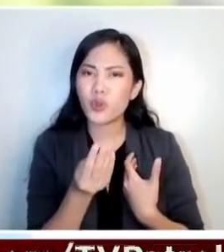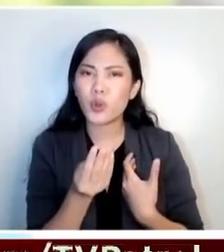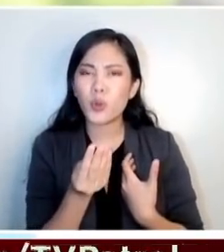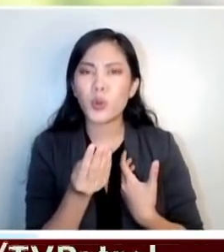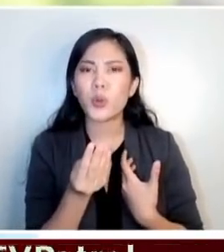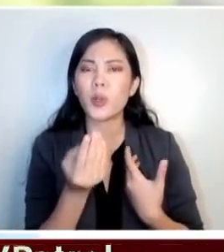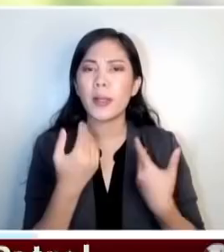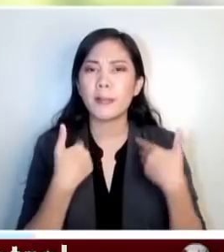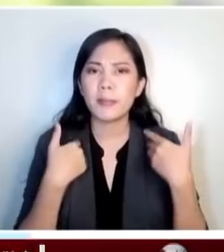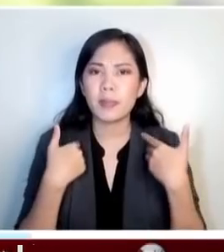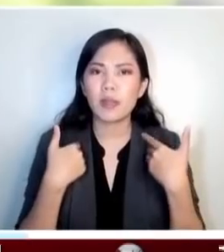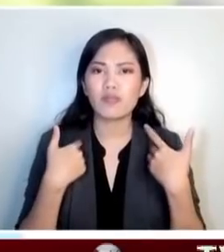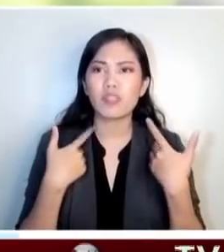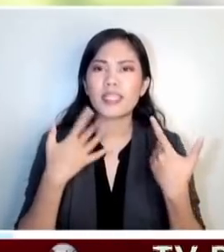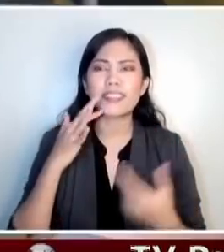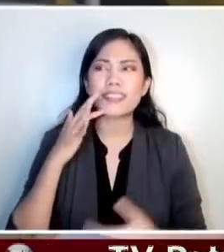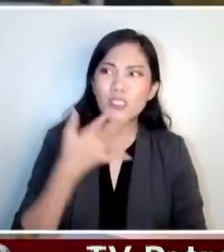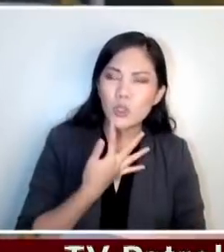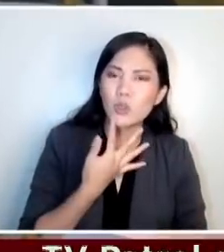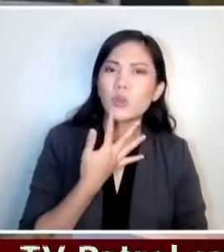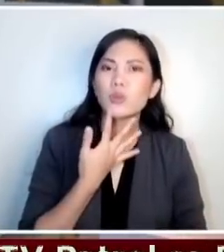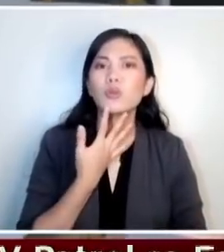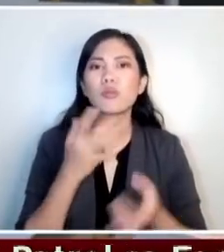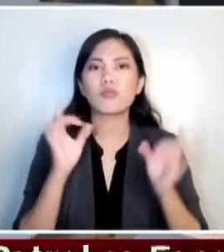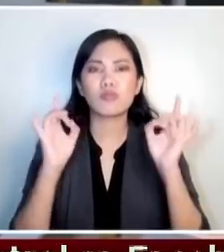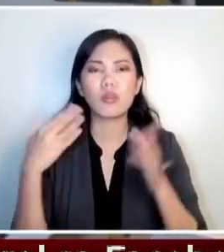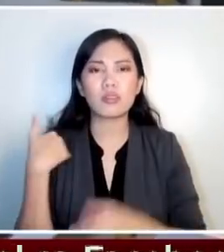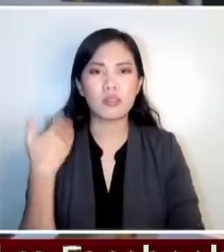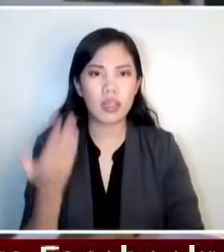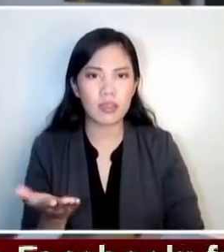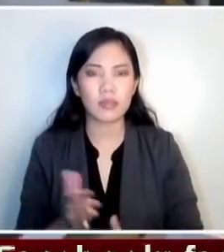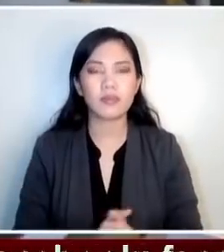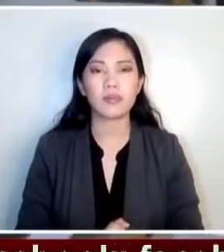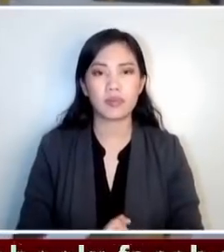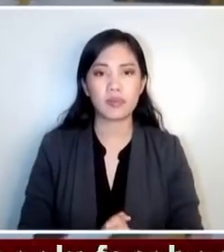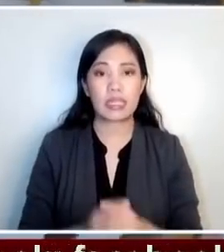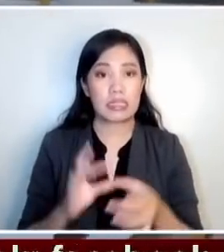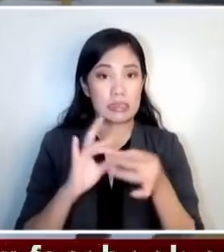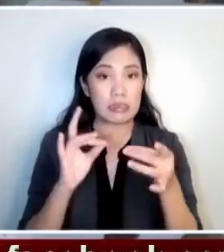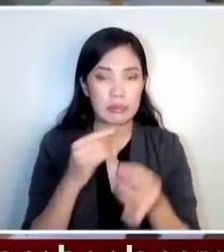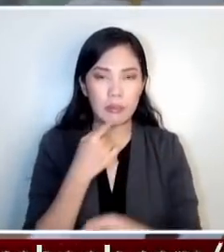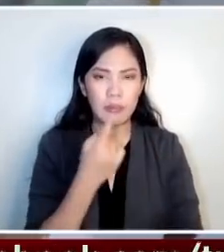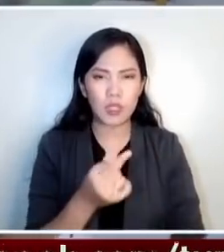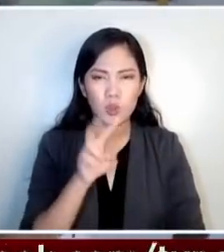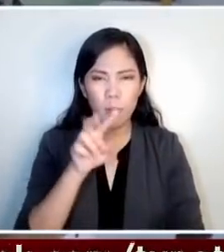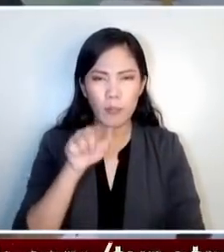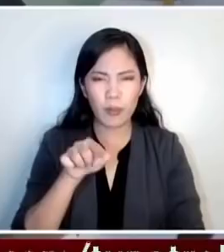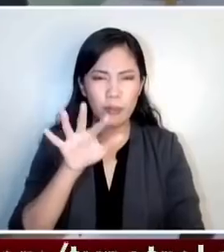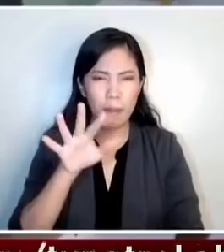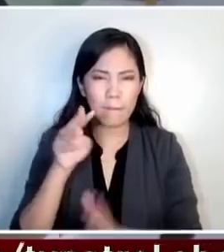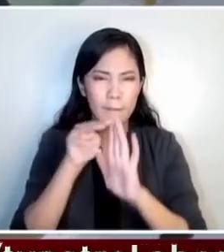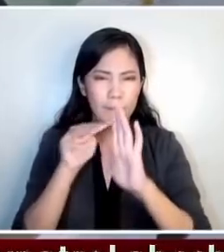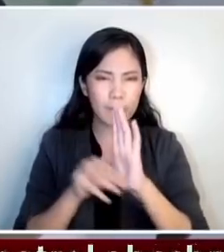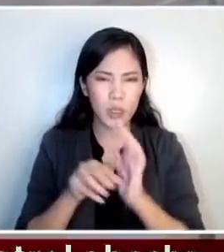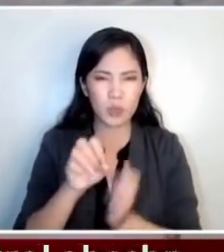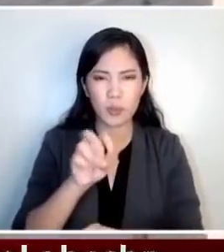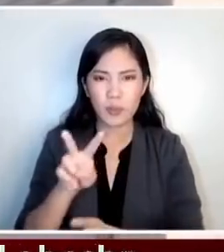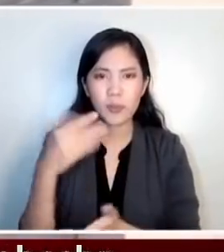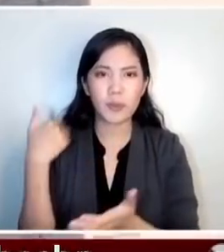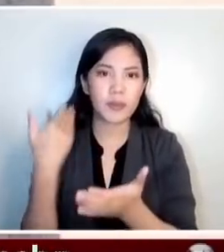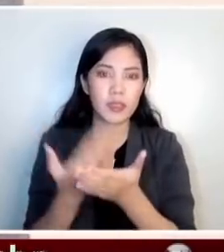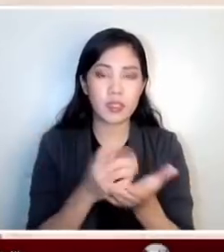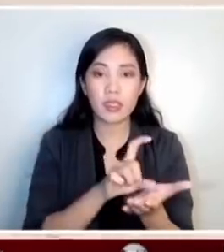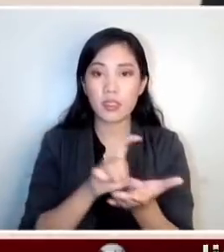yung nagkaroon ng severe at saka nagkaroon ng death. Ayon kay Galvez, 2.5 million doses pa ng Sinovac ang inaasahang darating